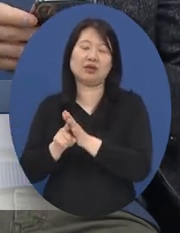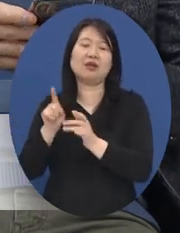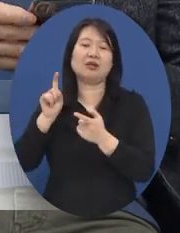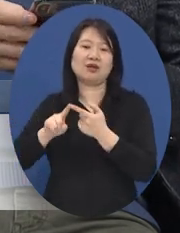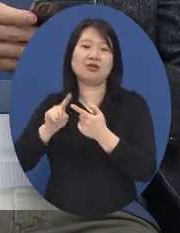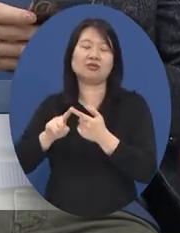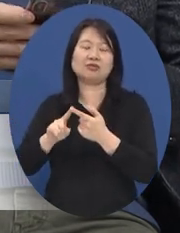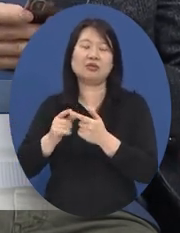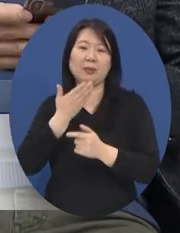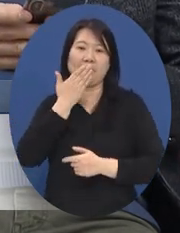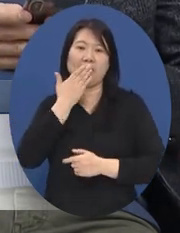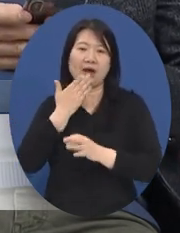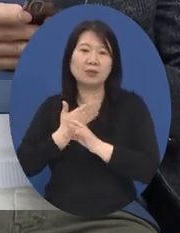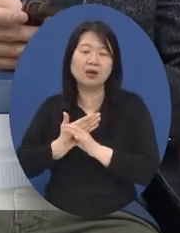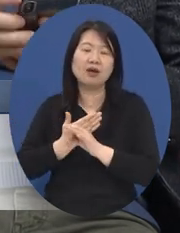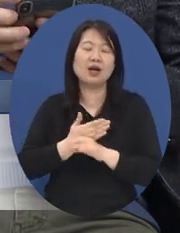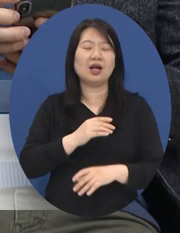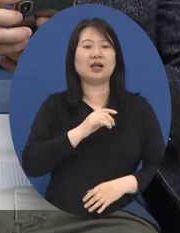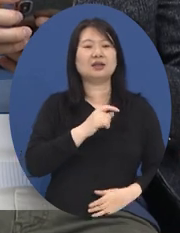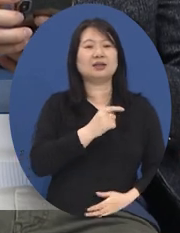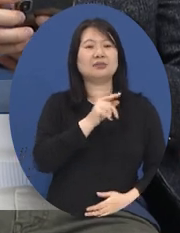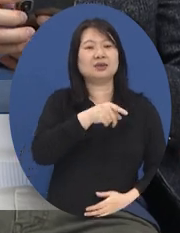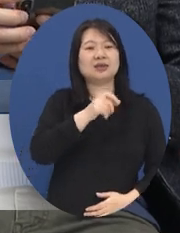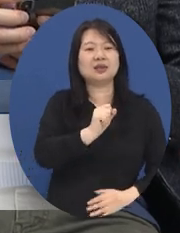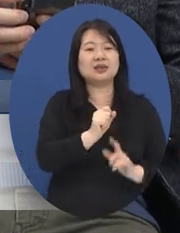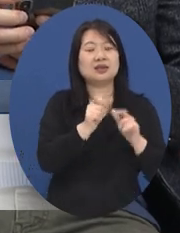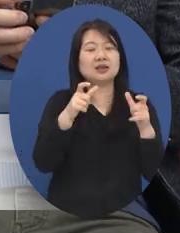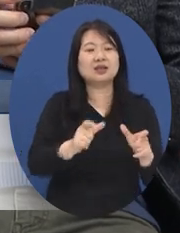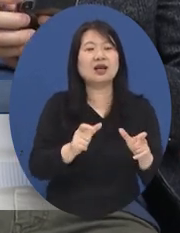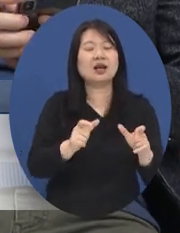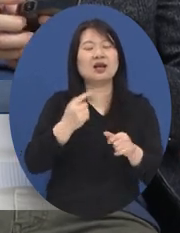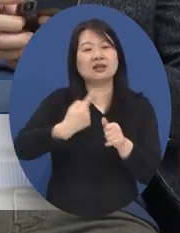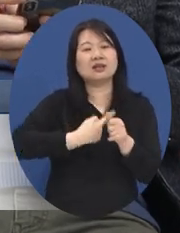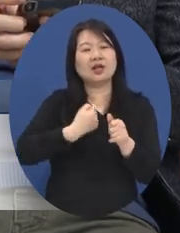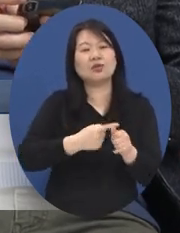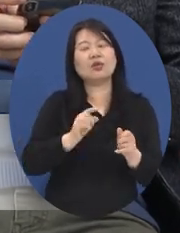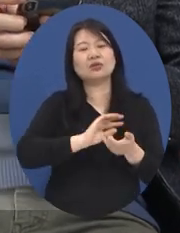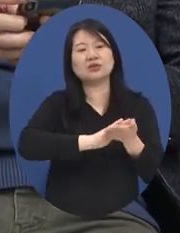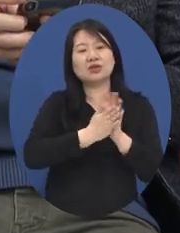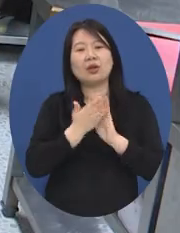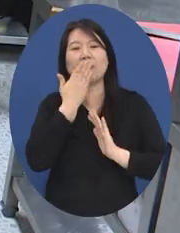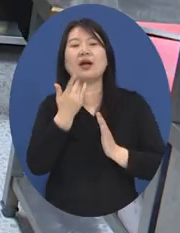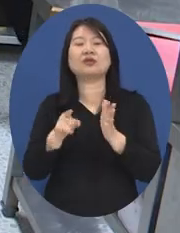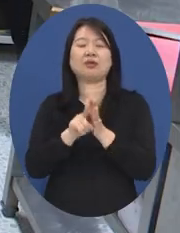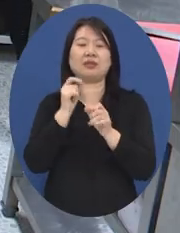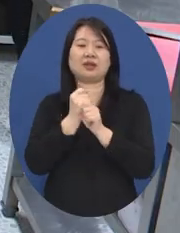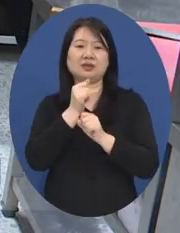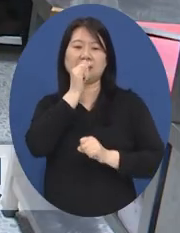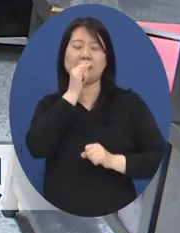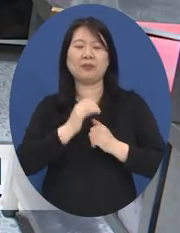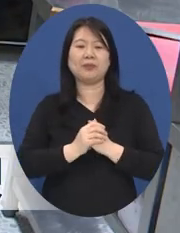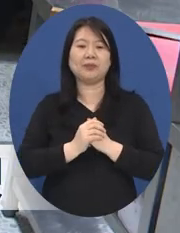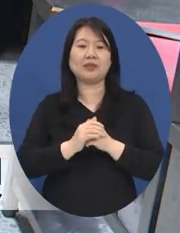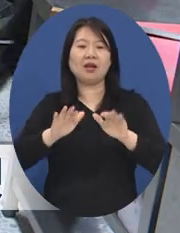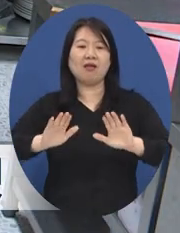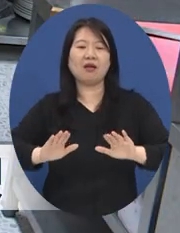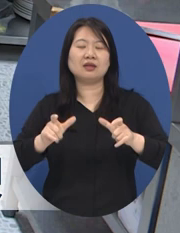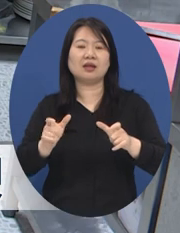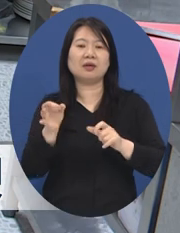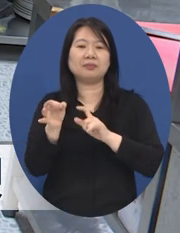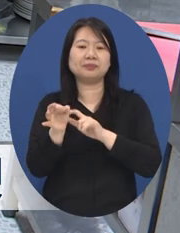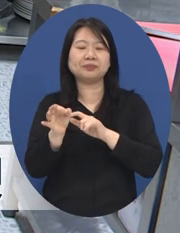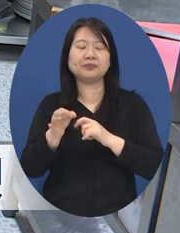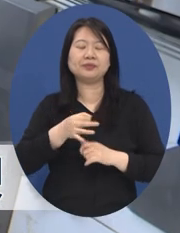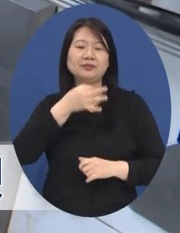그래서 그런 것도 예를 들면 GPS 기반으로 해당 지역으로 가면 자동으로 그쪽으로 전환되게. 경기도는 현재